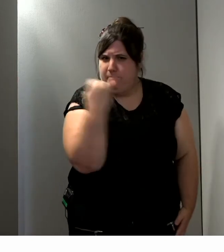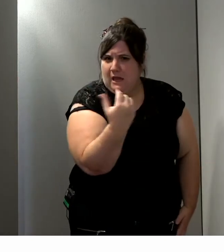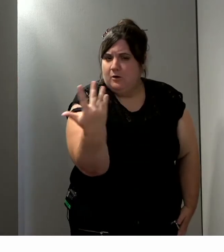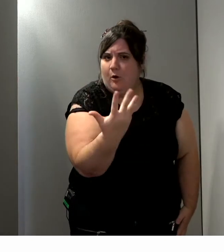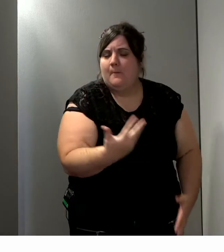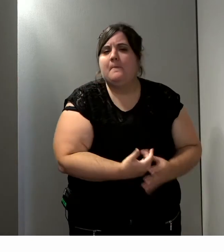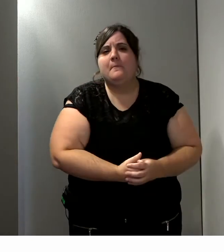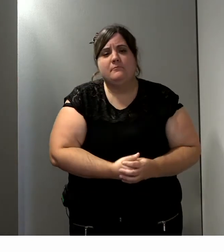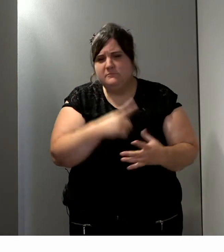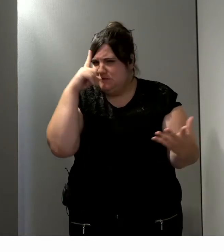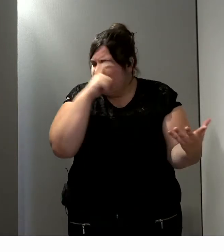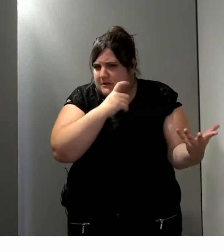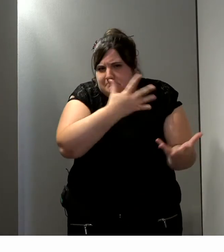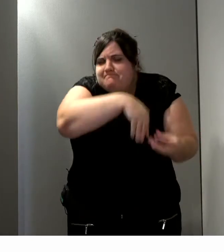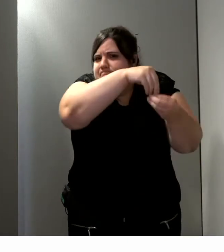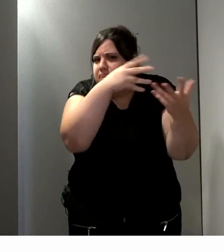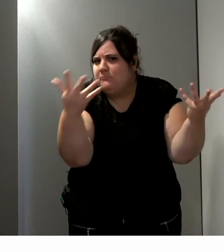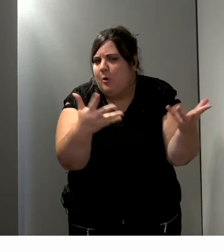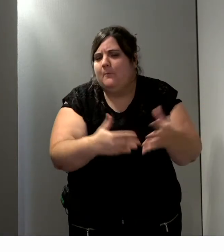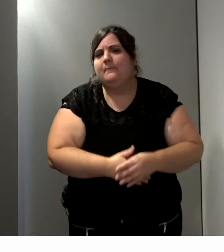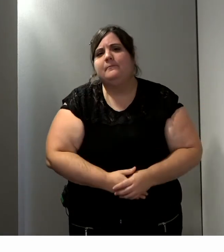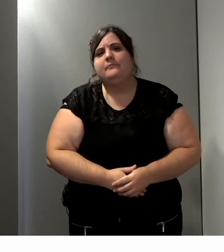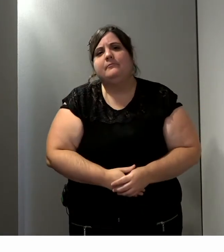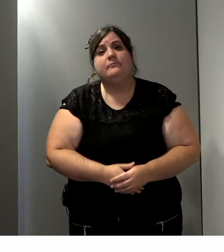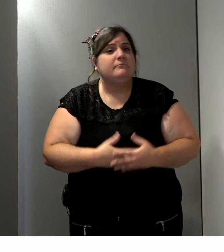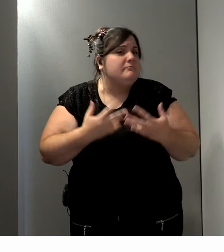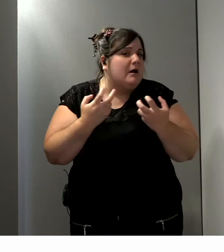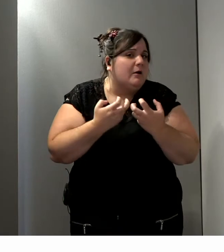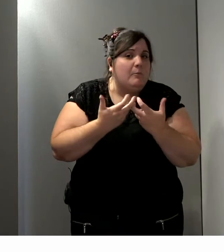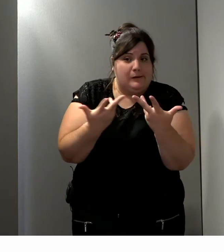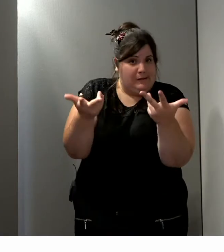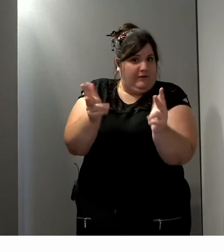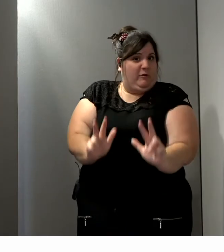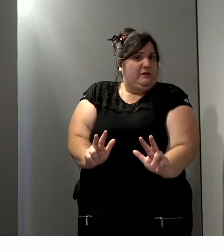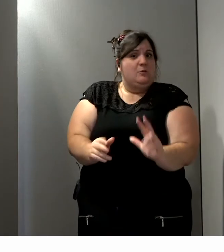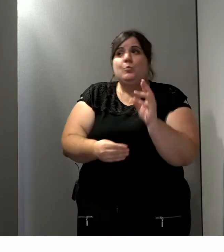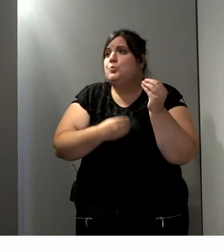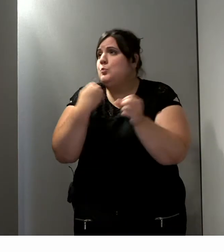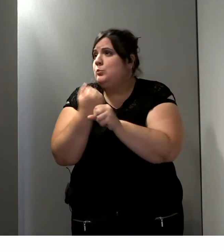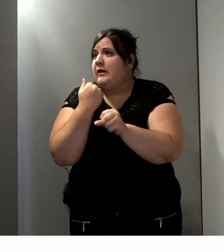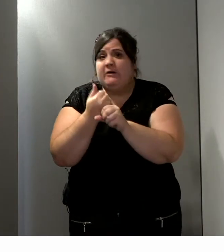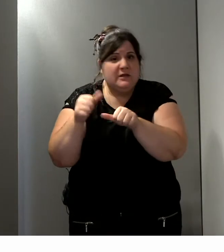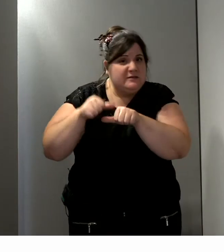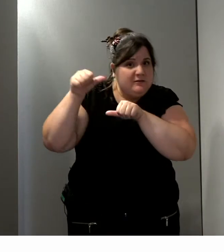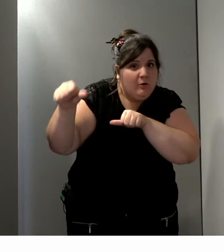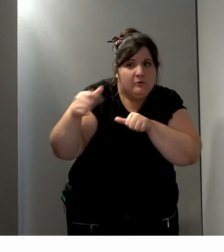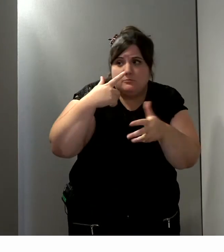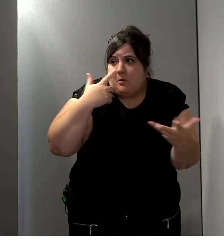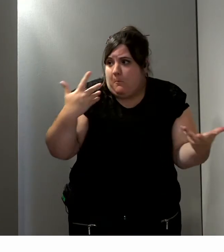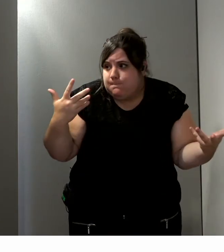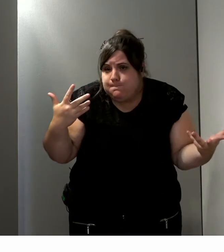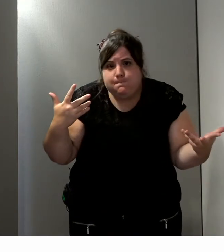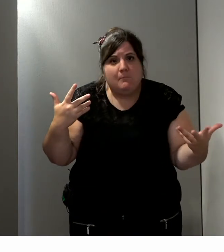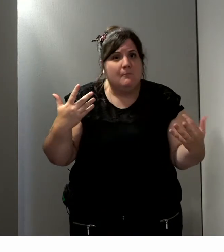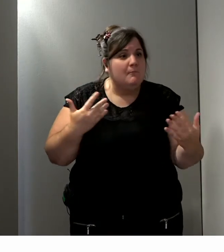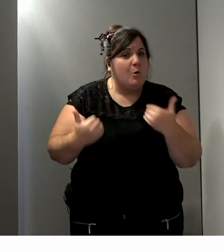situation de handicap? Parce qu'on pourrait penser que sur certains sujets, comme l'informatique ou le travail à distance, finalement, on remet peut-être les pendules à